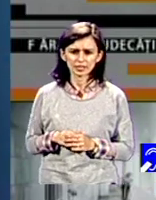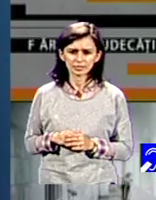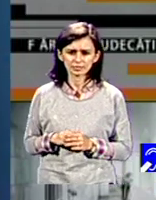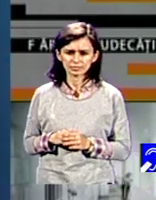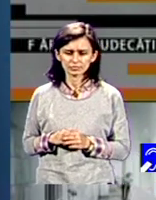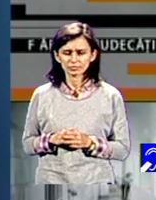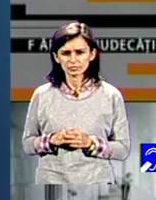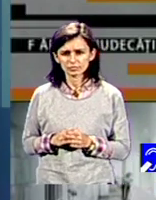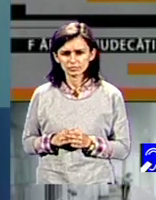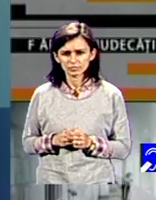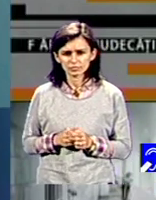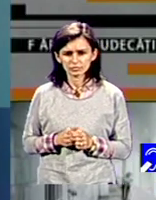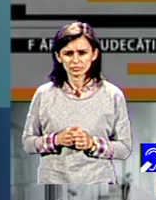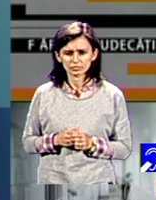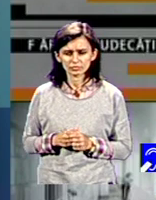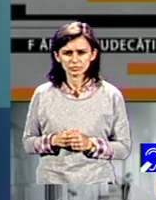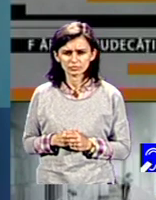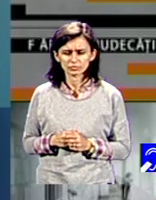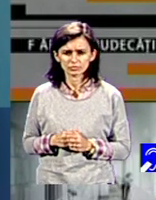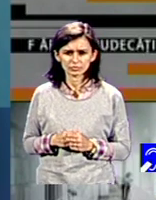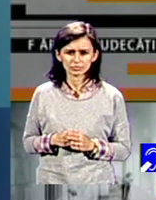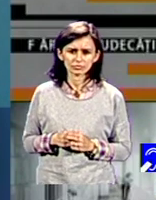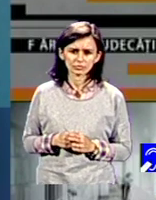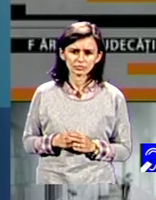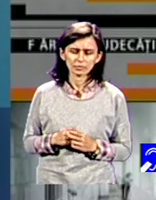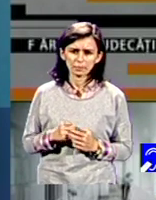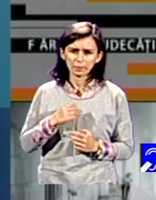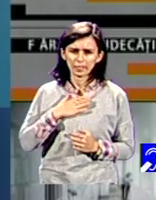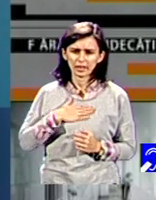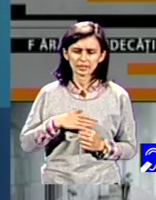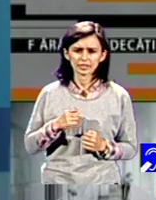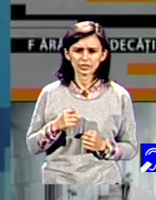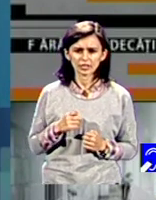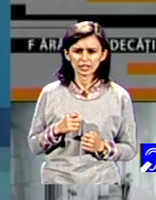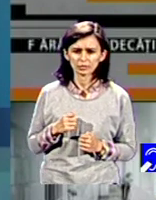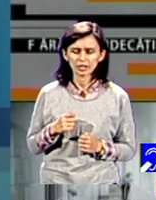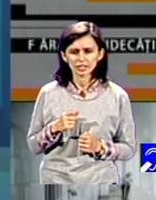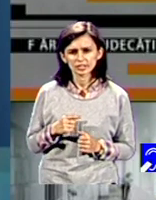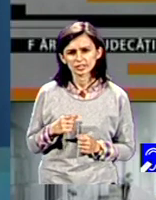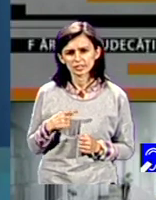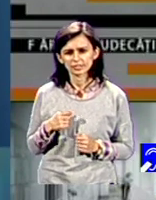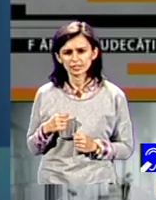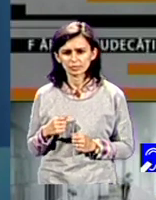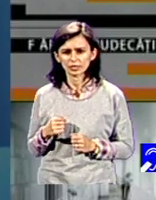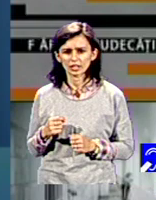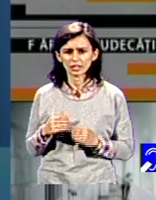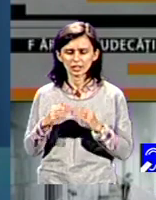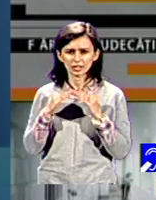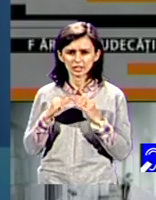nu vorbim de o paletă cât mai largă ne dorim să atingem Național toate joburile